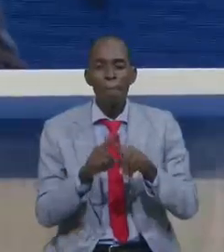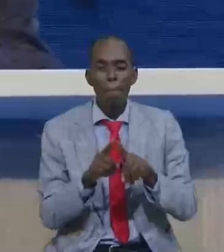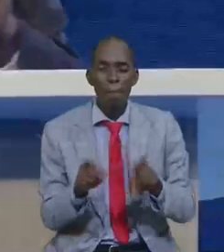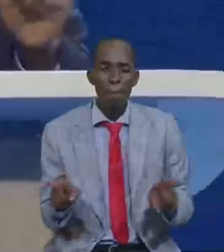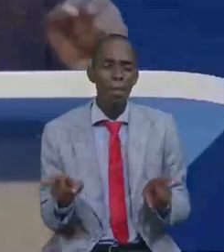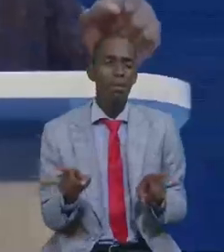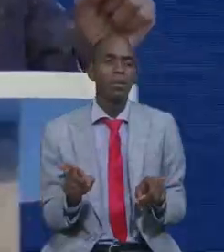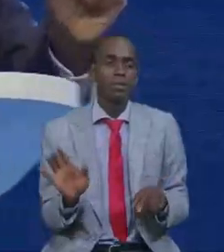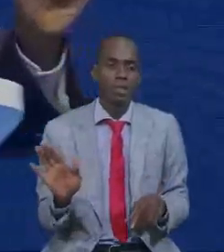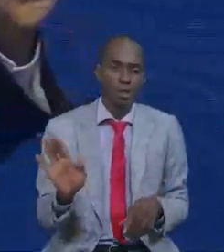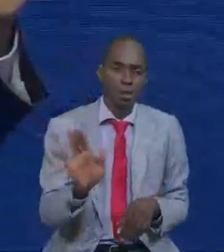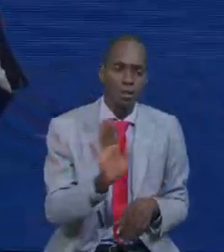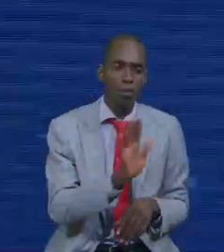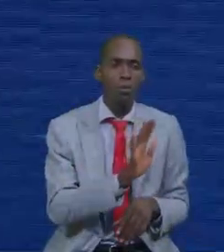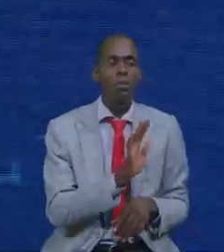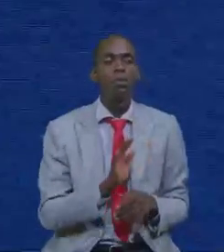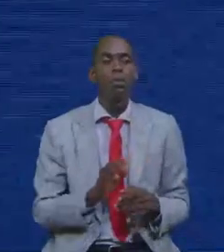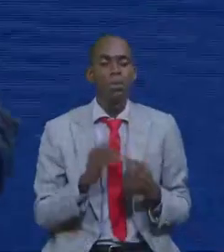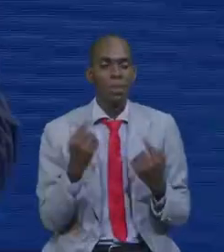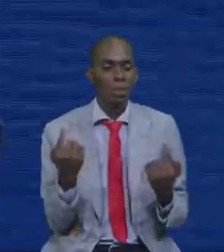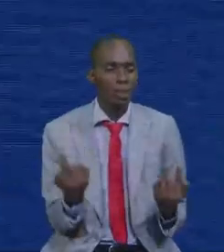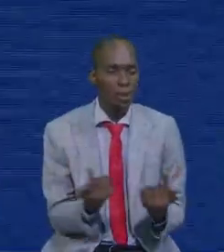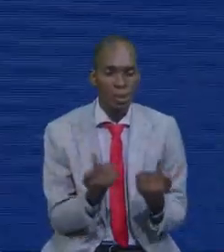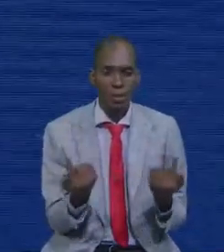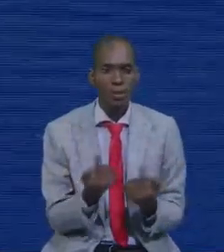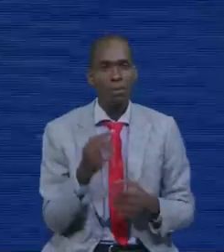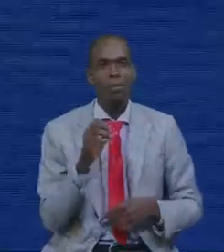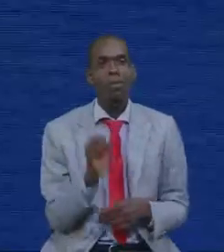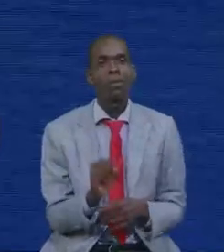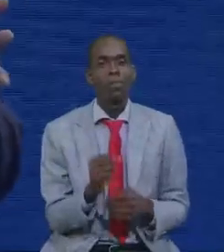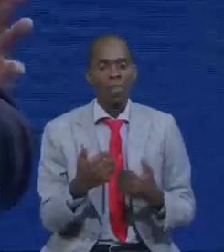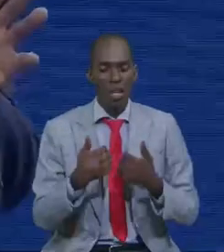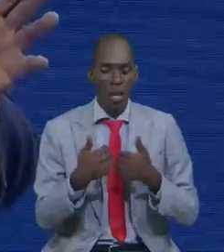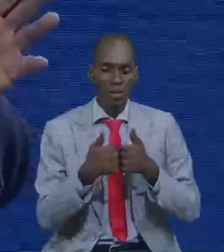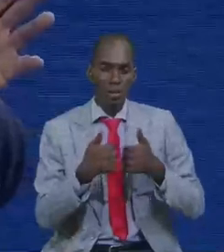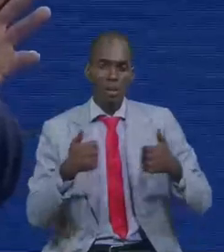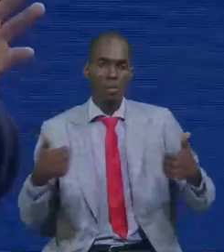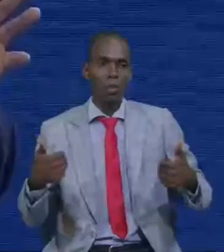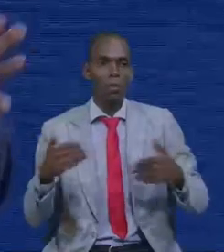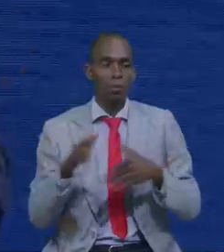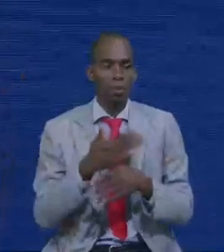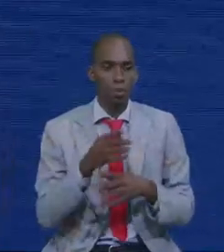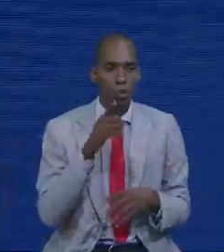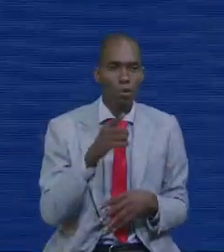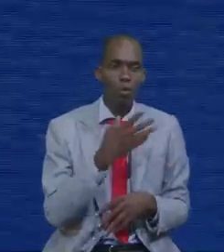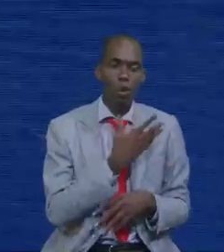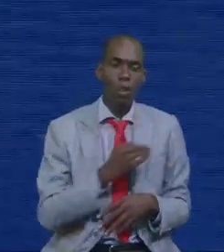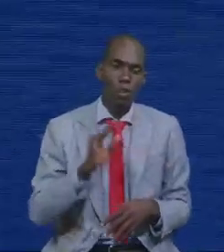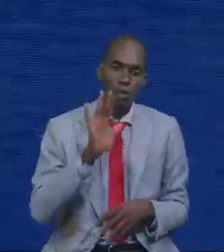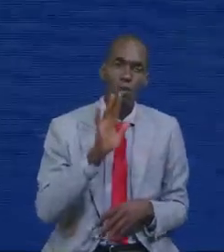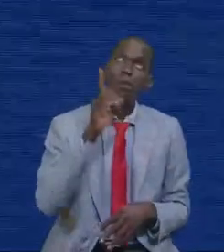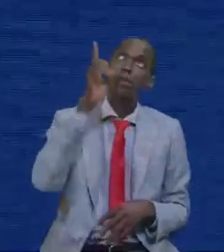mais ce sont vos crimes qui mettent une séparation entre vous et votre Dieu.